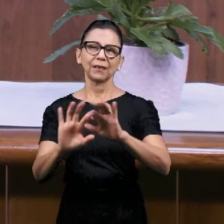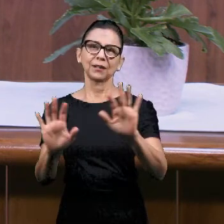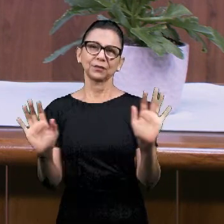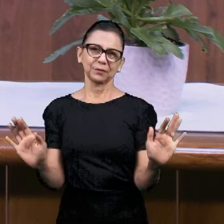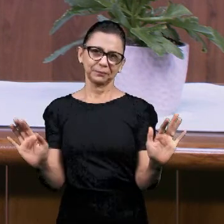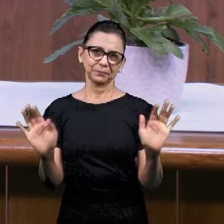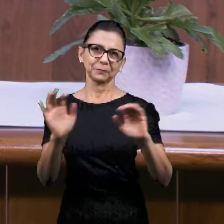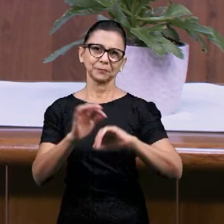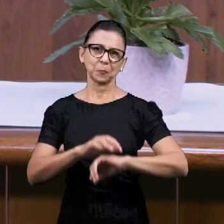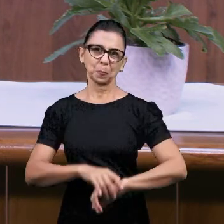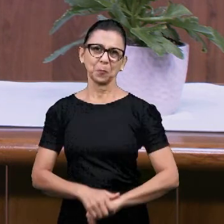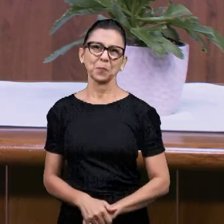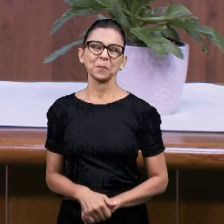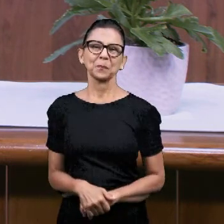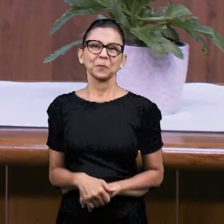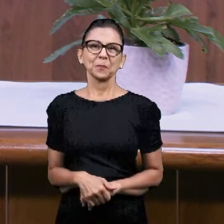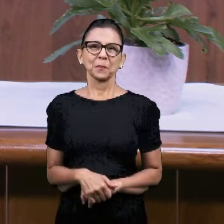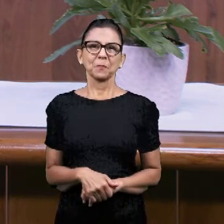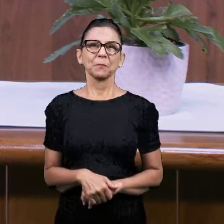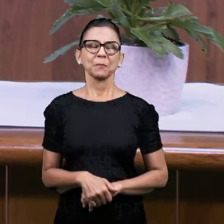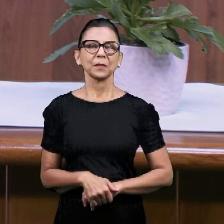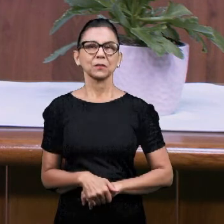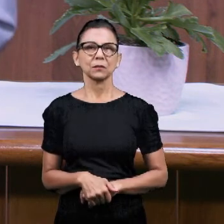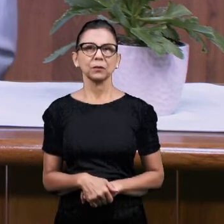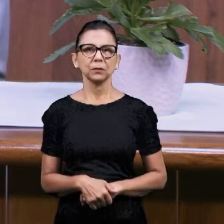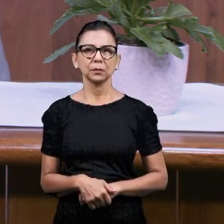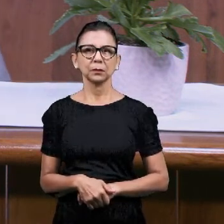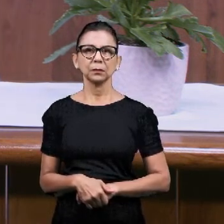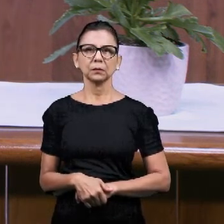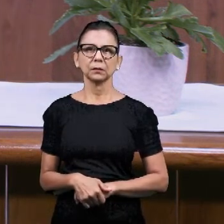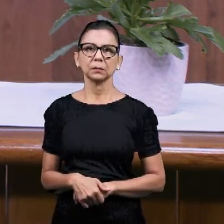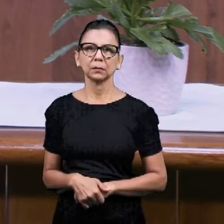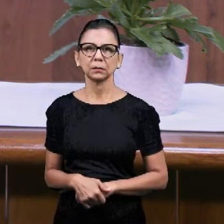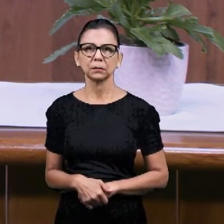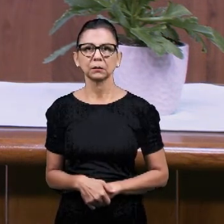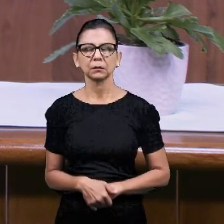rester comme cela vous convient le mieux. Nous allons prier.